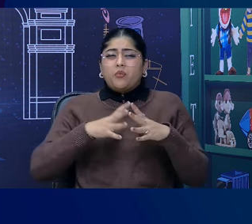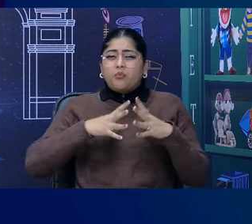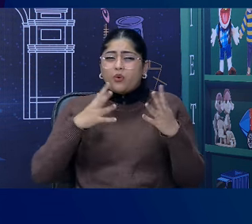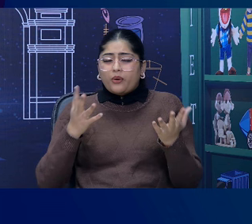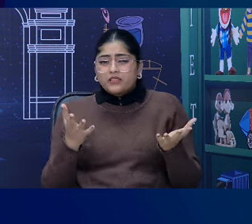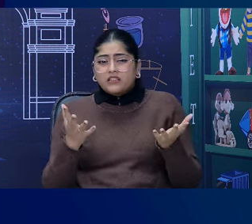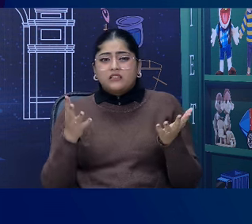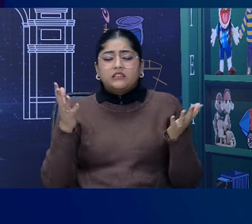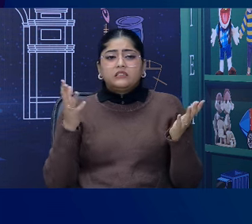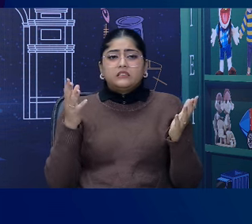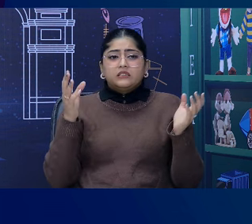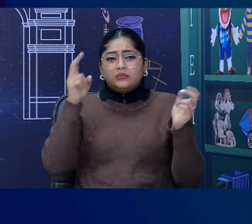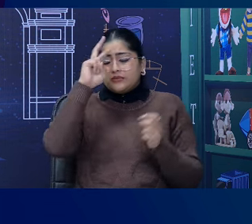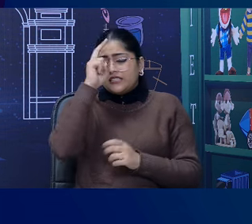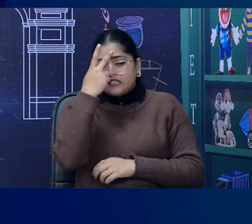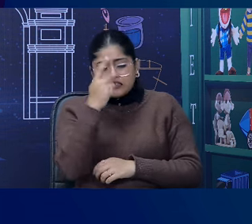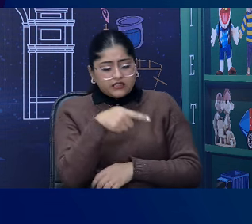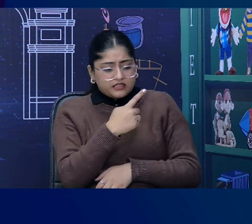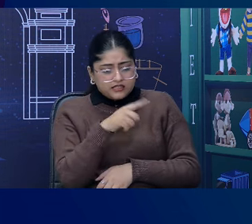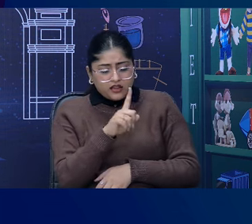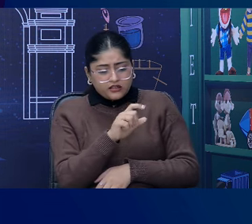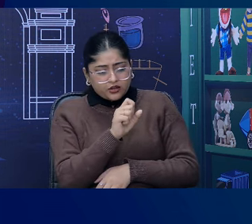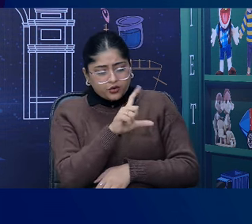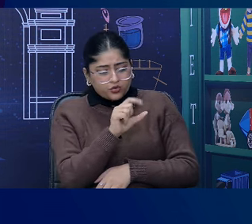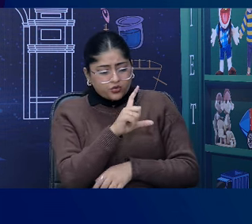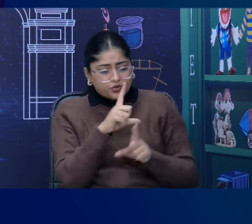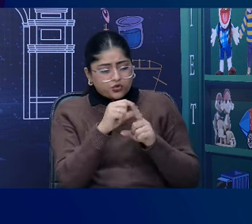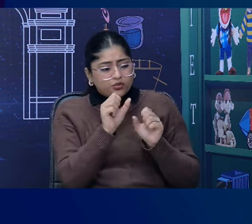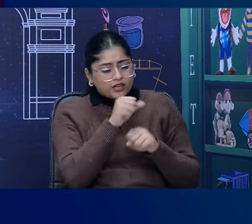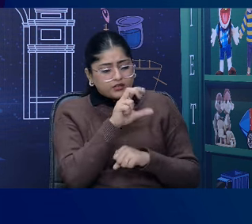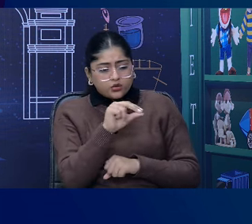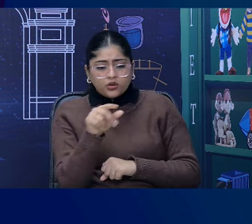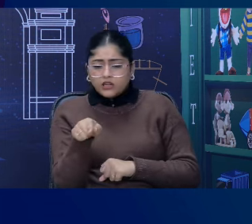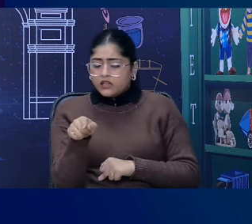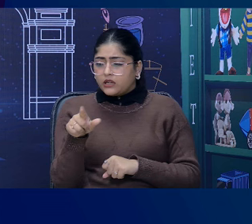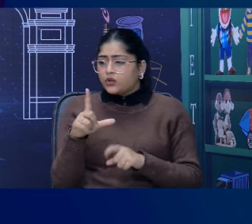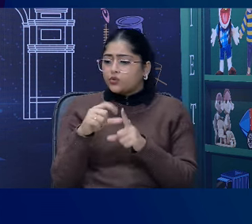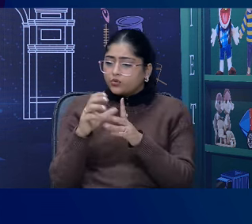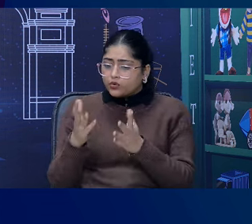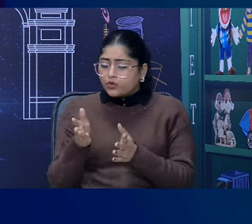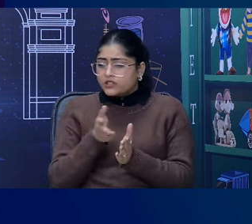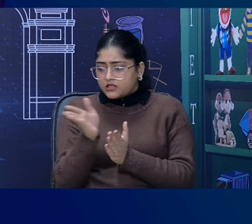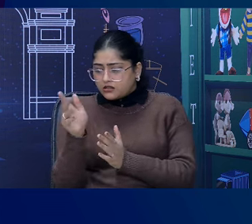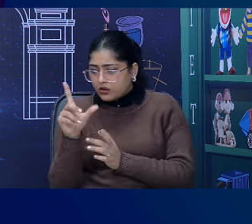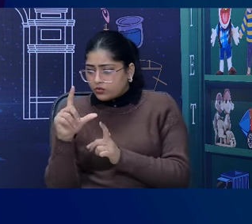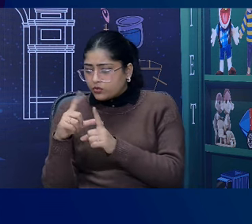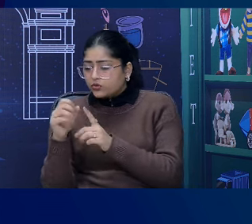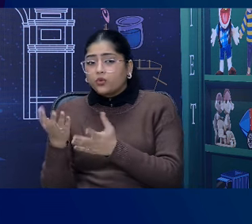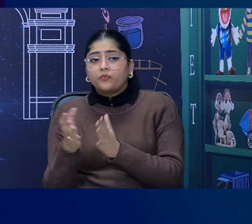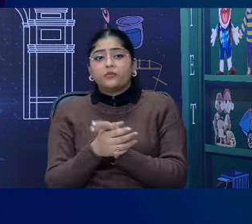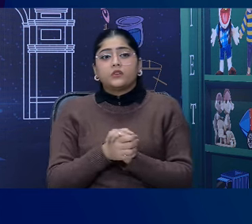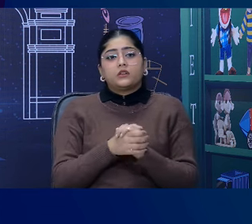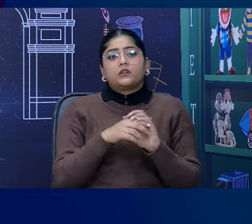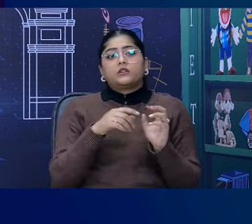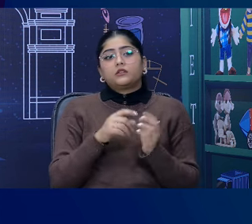मिस मिसकनसेप्शन कि अच्छा ये सही है ये करें ना करें अच्छा वहां जाएं ना जाएं डिस ओरिएंटेशन डिस ओरिएंटेशन